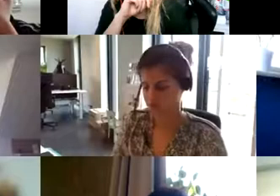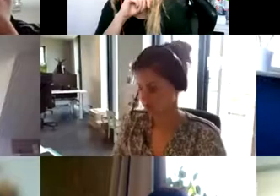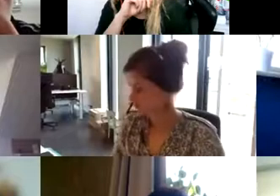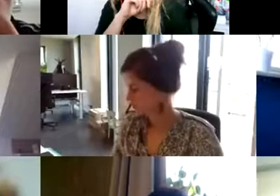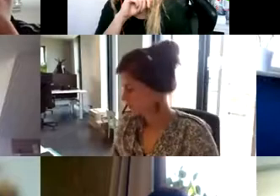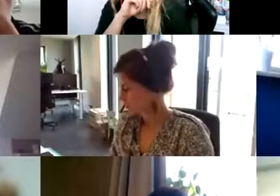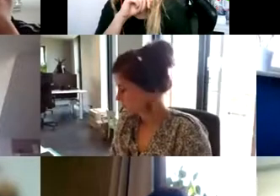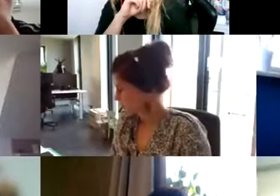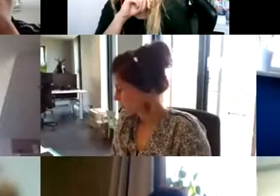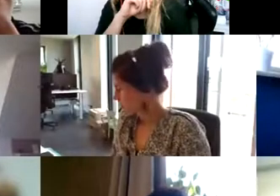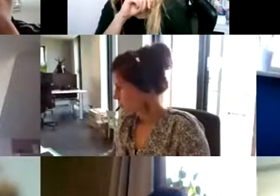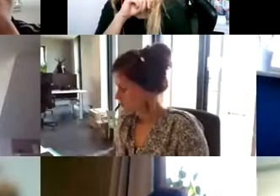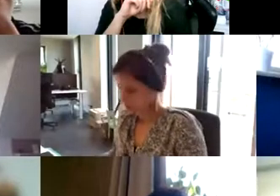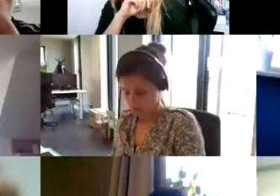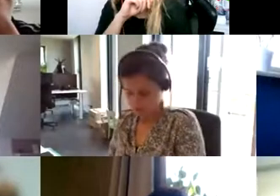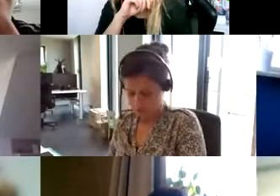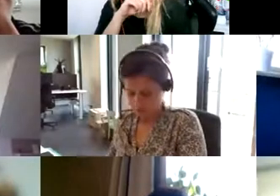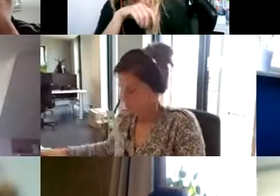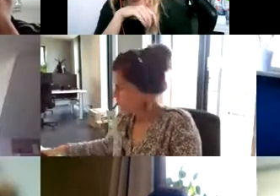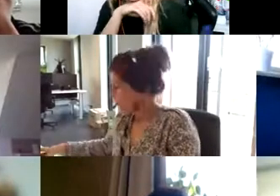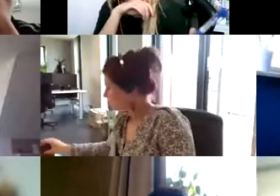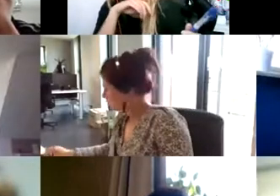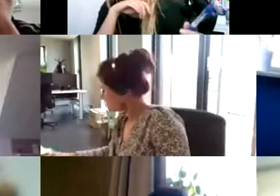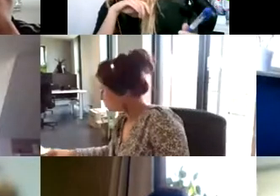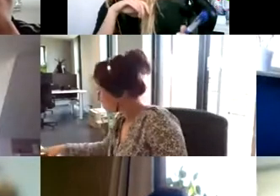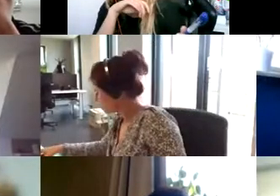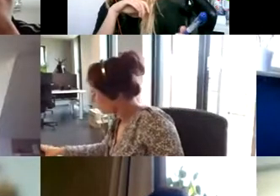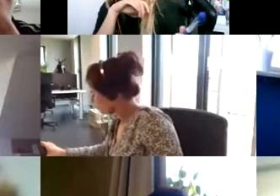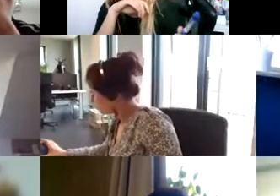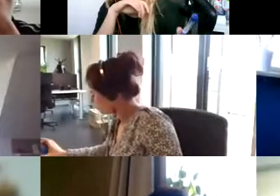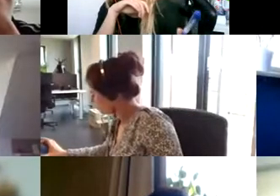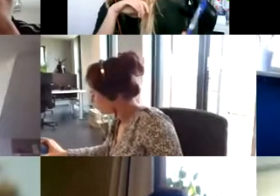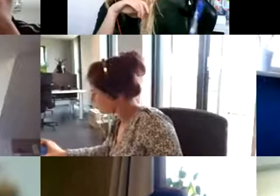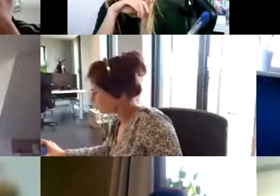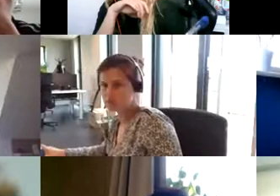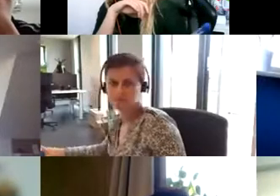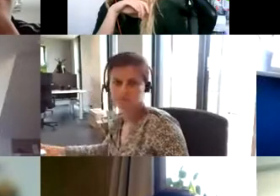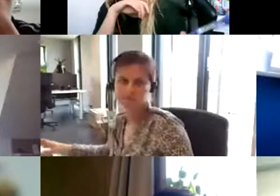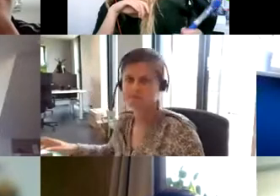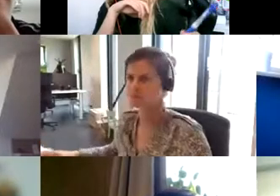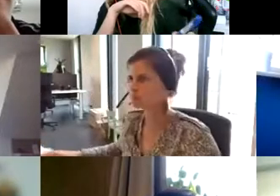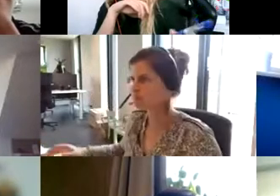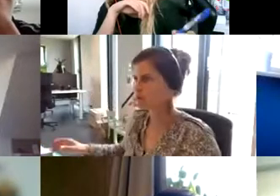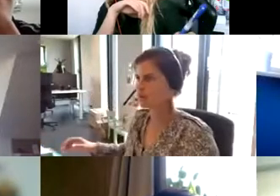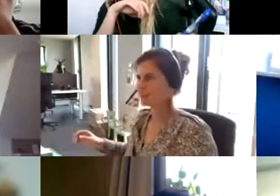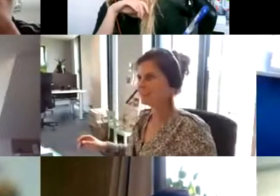van de maatregelen. Oké, we hebben ook nog Sarah die haar hand al even omhoog heeft gestoken.